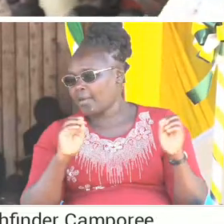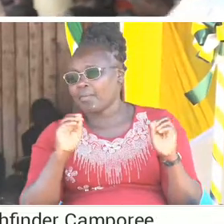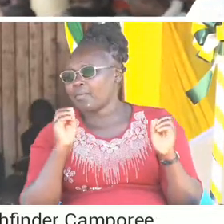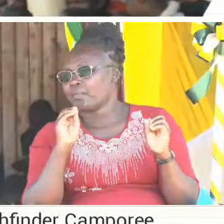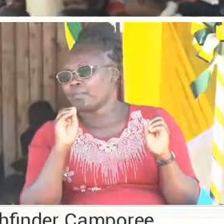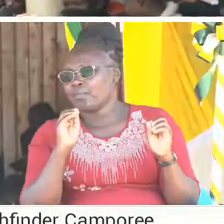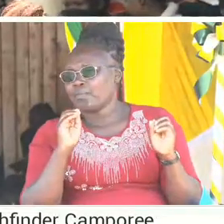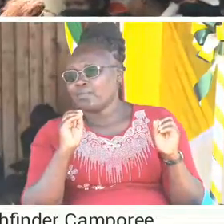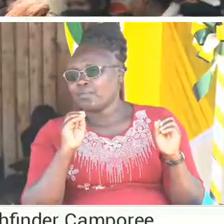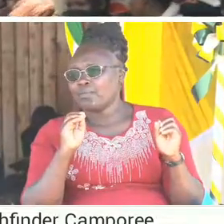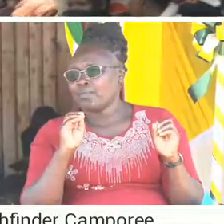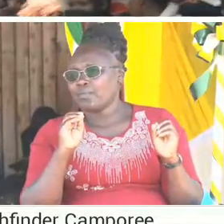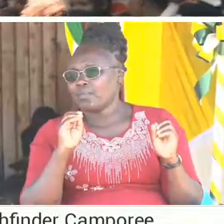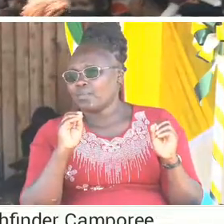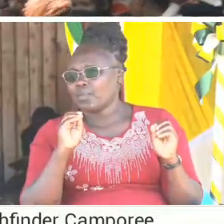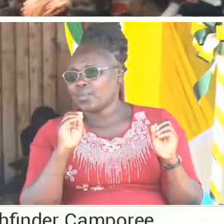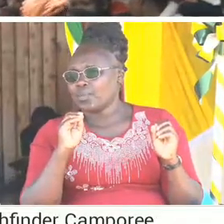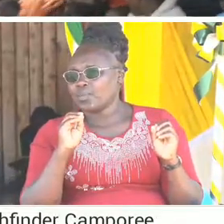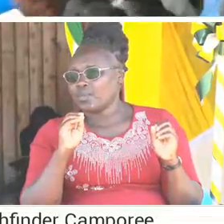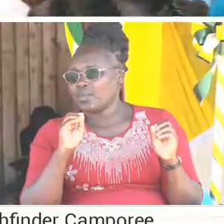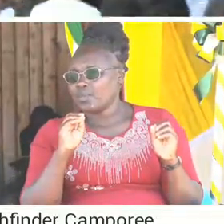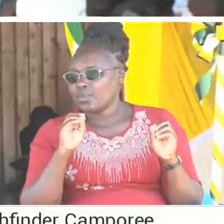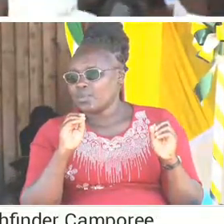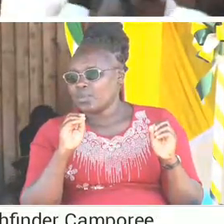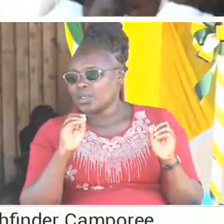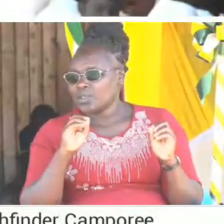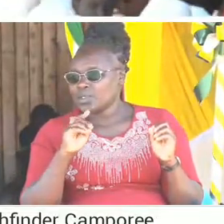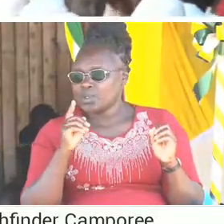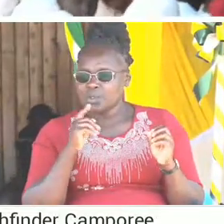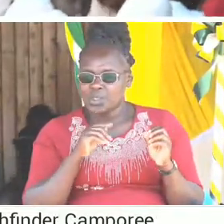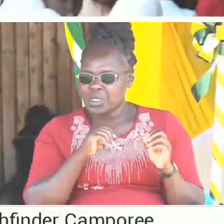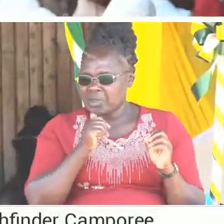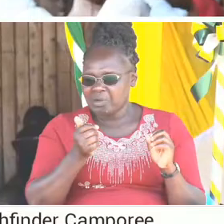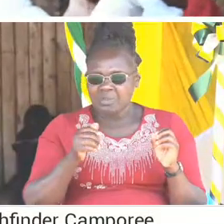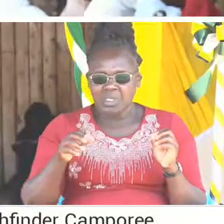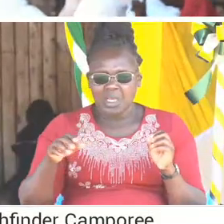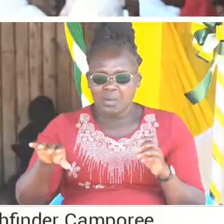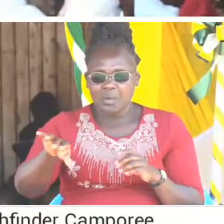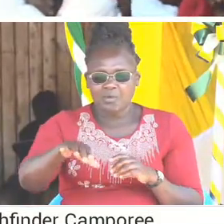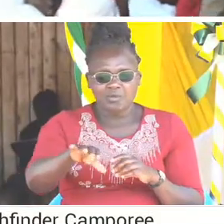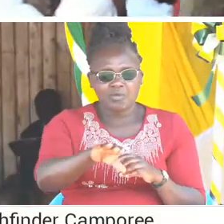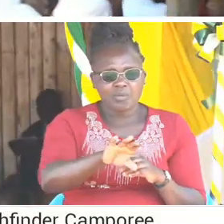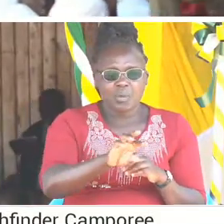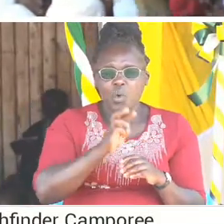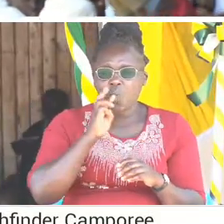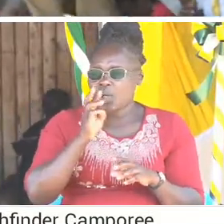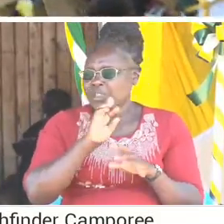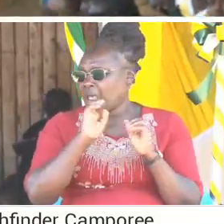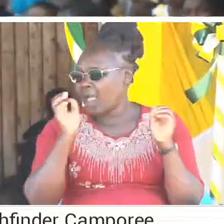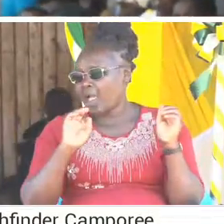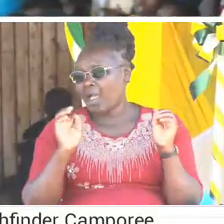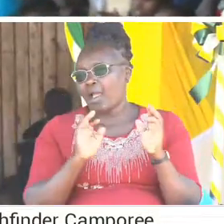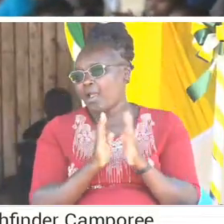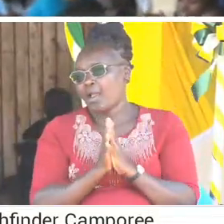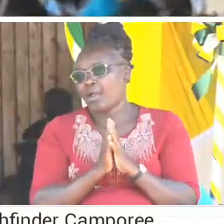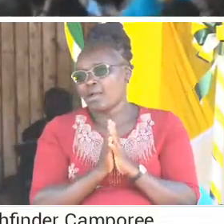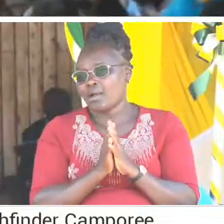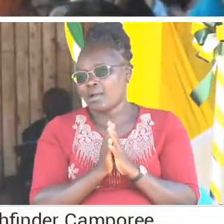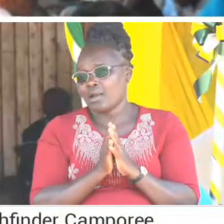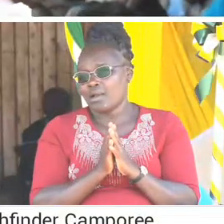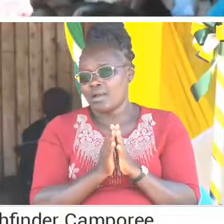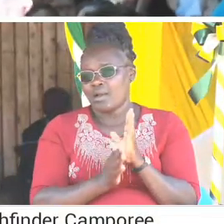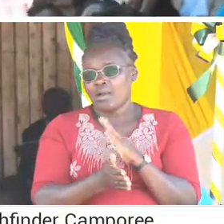mafuta. Hataki siyo kamiminie maji kuzunguka nyumba yako. Hataki hayo mambo. Yeye anataka jambo